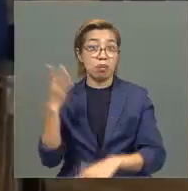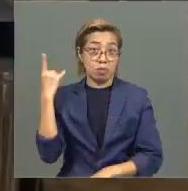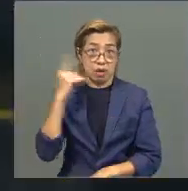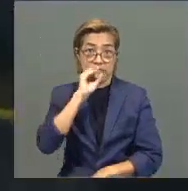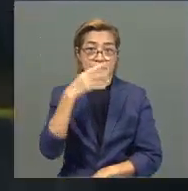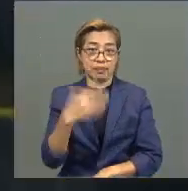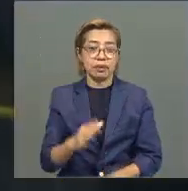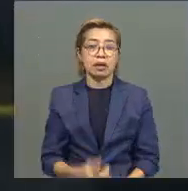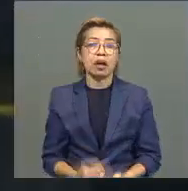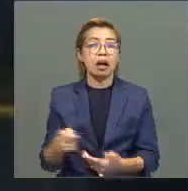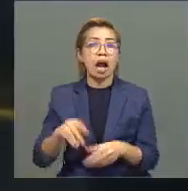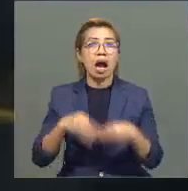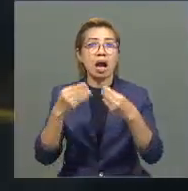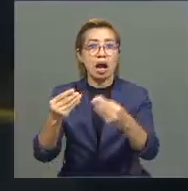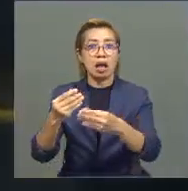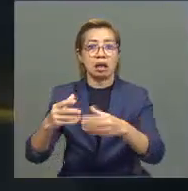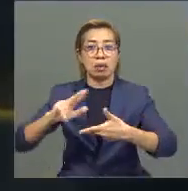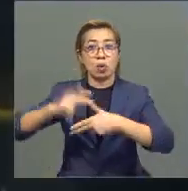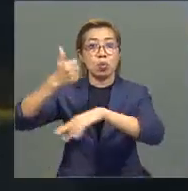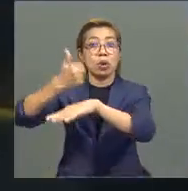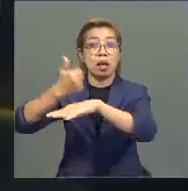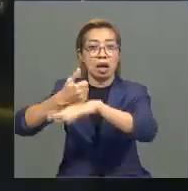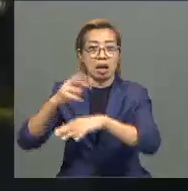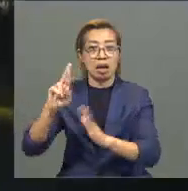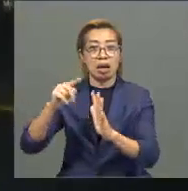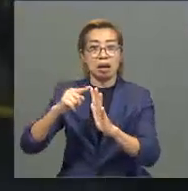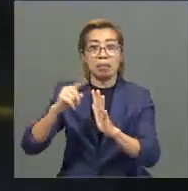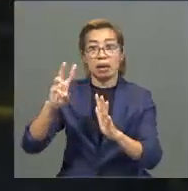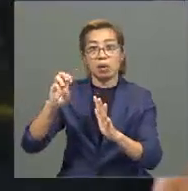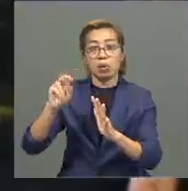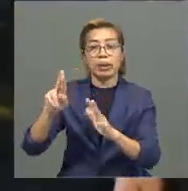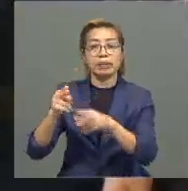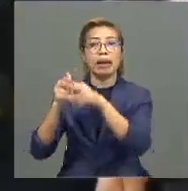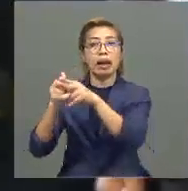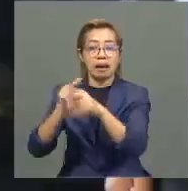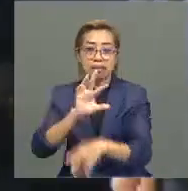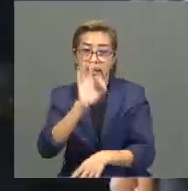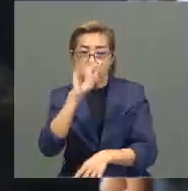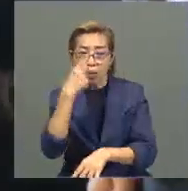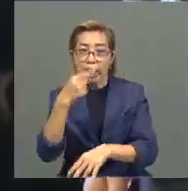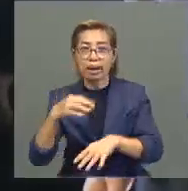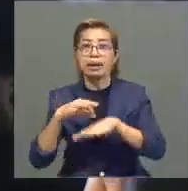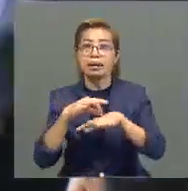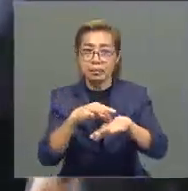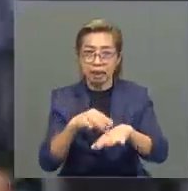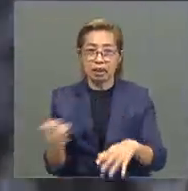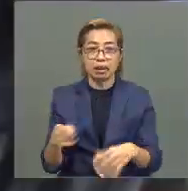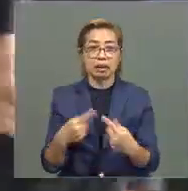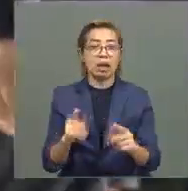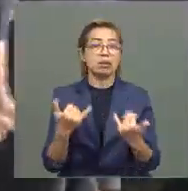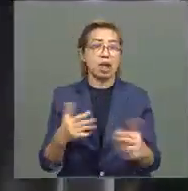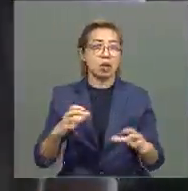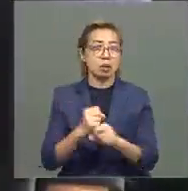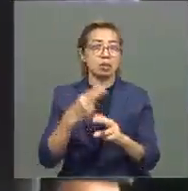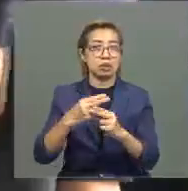นะครับมอบอำนาจให้พลเอกประวิตรวงษ์สุวรรณหัวหน้าพรรคเป็นผู้พิจารณาคัดเลือกตัวรัฐมนตรีซึ่งเบื้องต้นครับยืนยันส่งเพียง2รายชื่อ